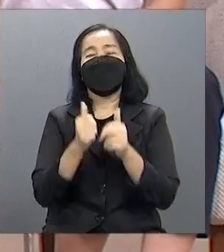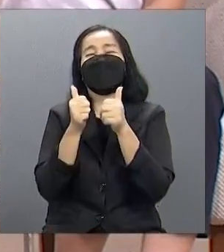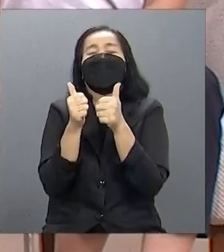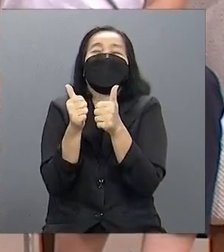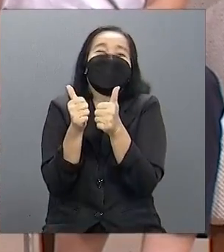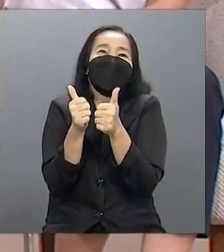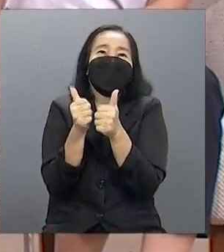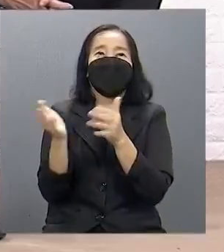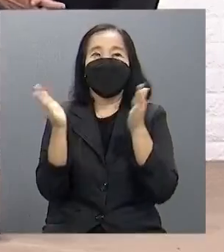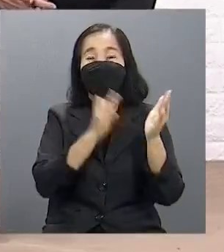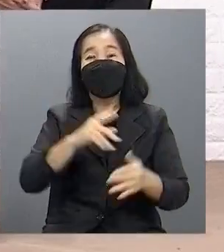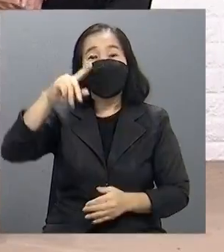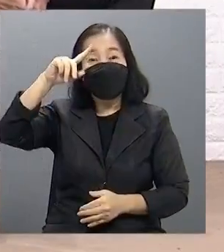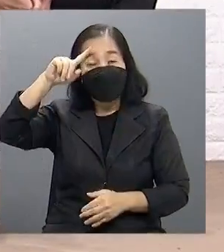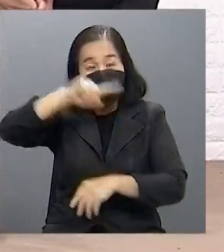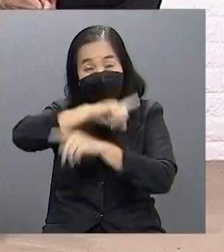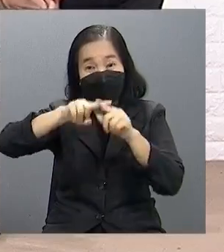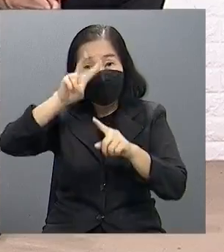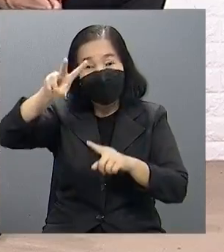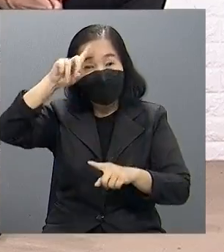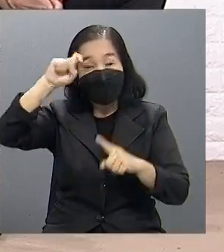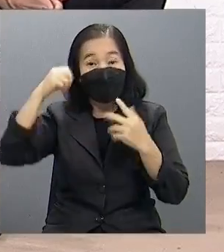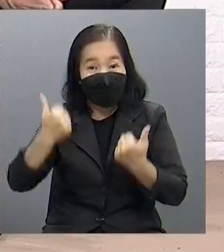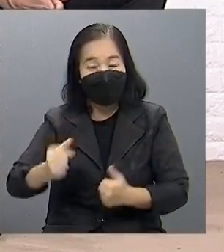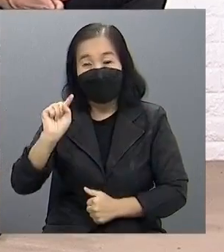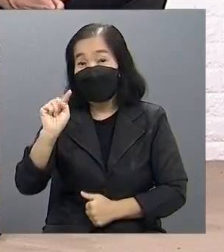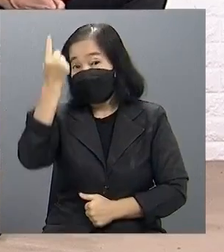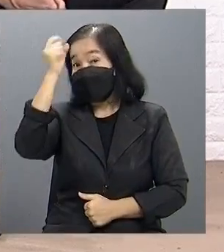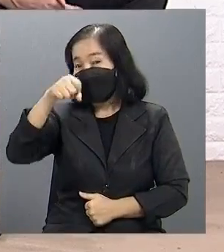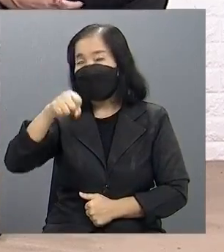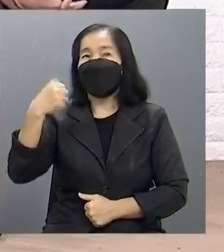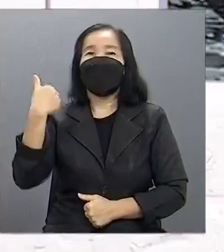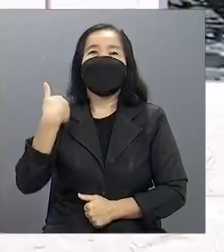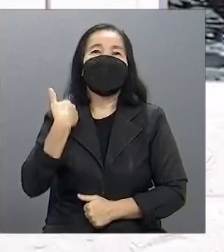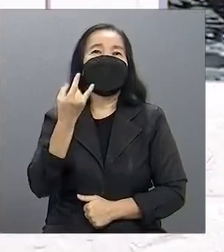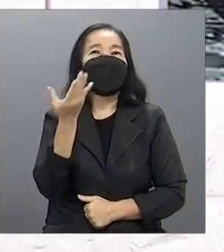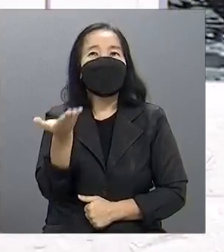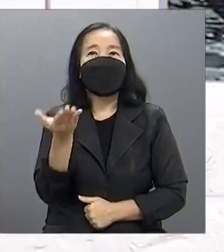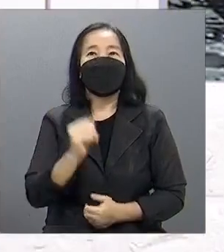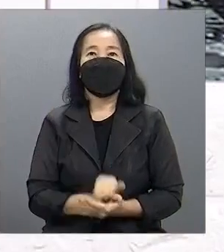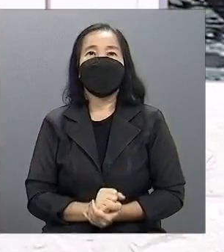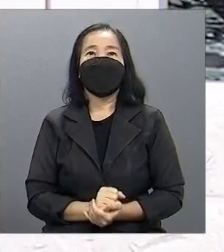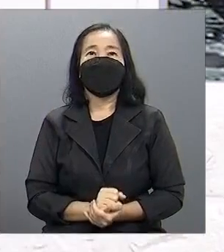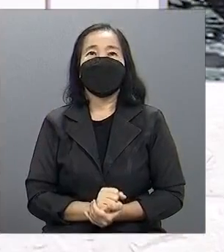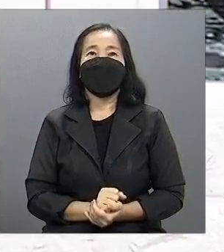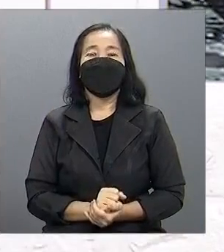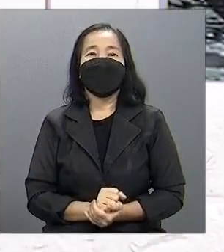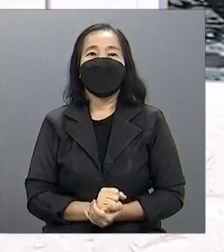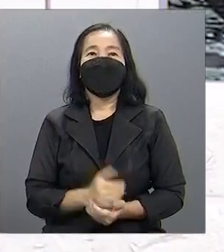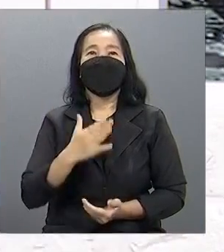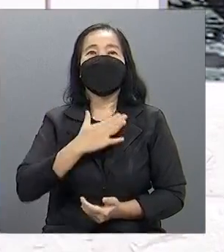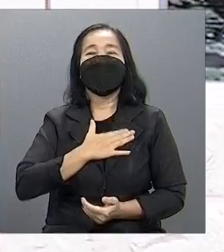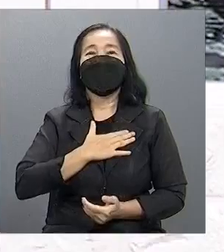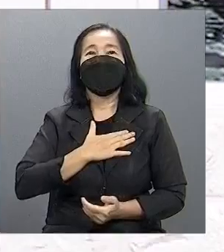ร์ที่2นี้เป็นตอนแรกแล้วอยากให้คุณผู้ชมติดตามดูมีอะไรน่าสนใจเชิญเลยครับ ก็อยากจะเชิญชวน